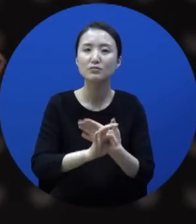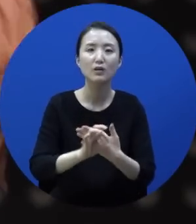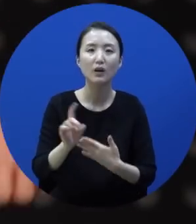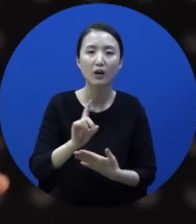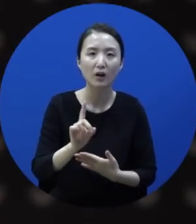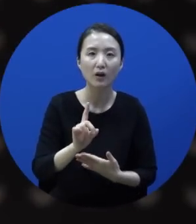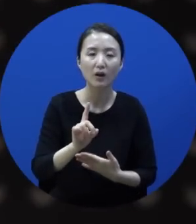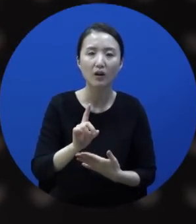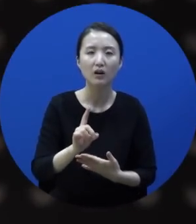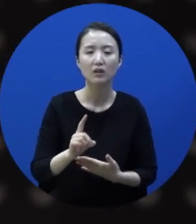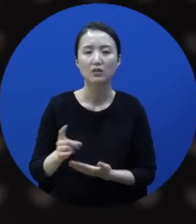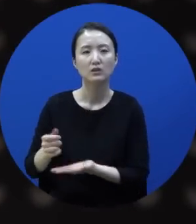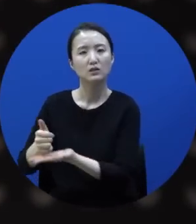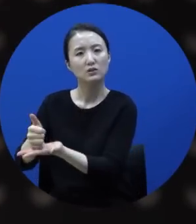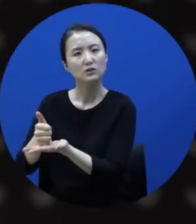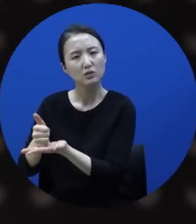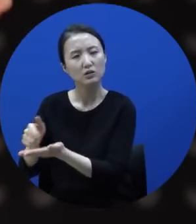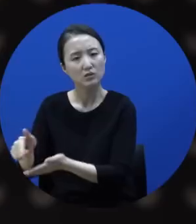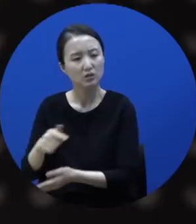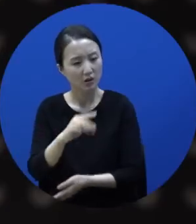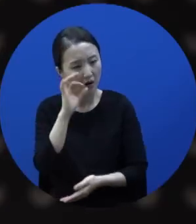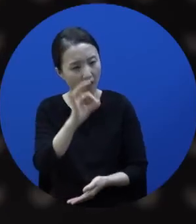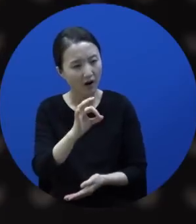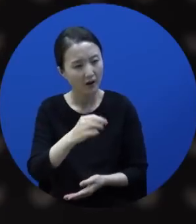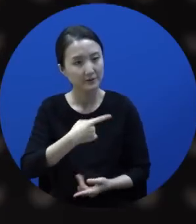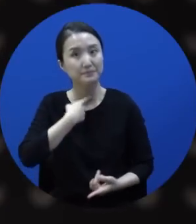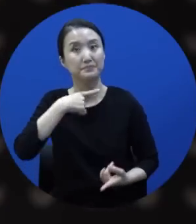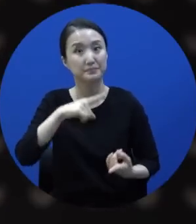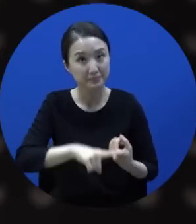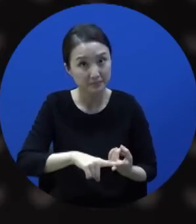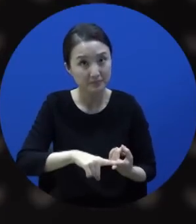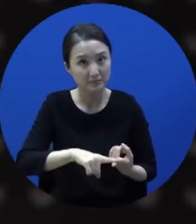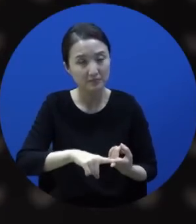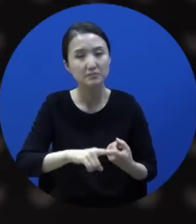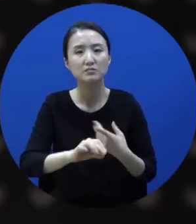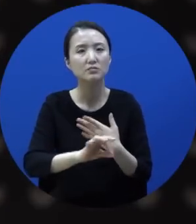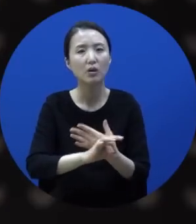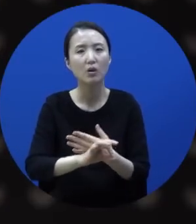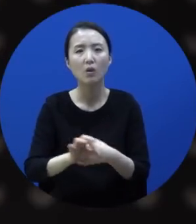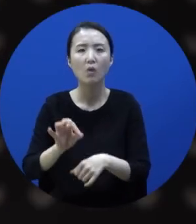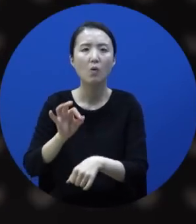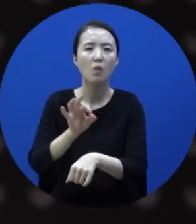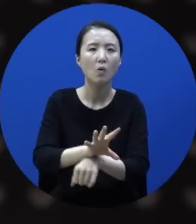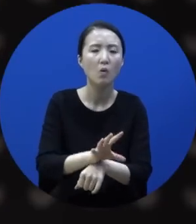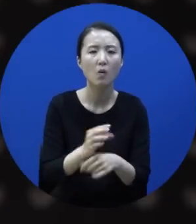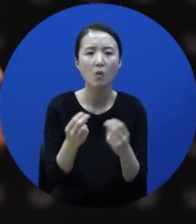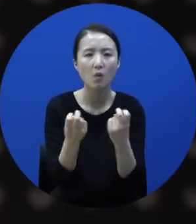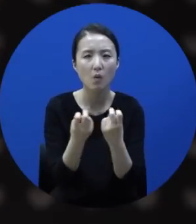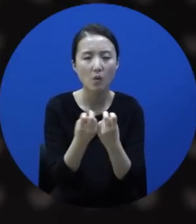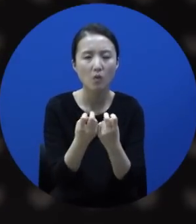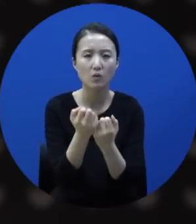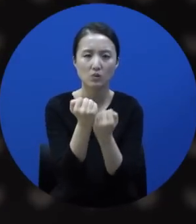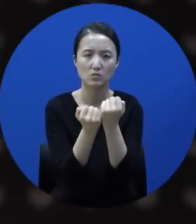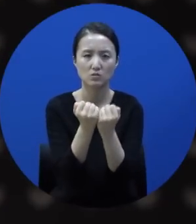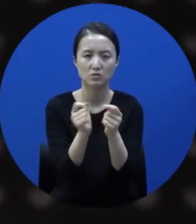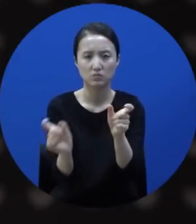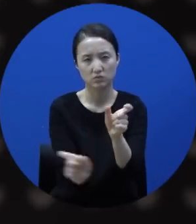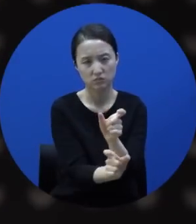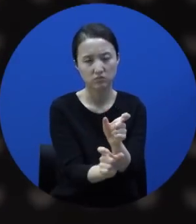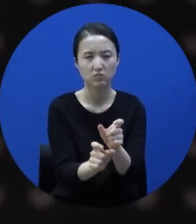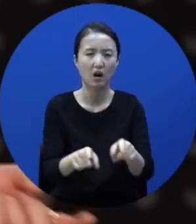고객의 관점에서 어떻게 찾으면 되지라는 게 그 글 안에 해답이 나와 있어야 돼요. 네. 되게 중요한